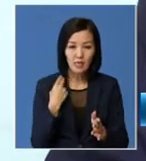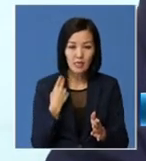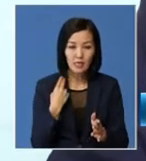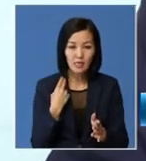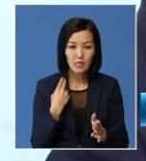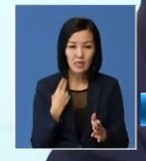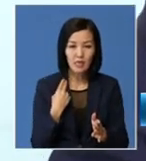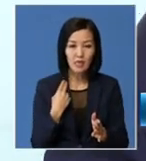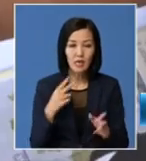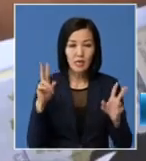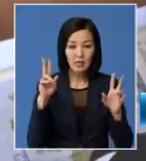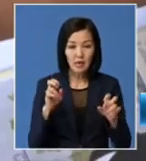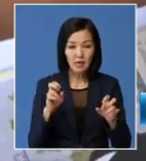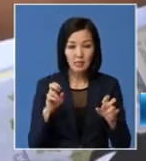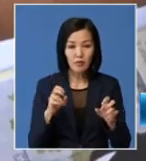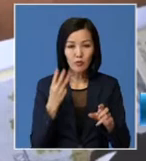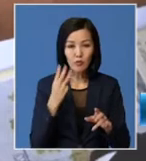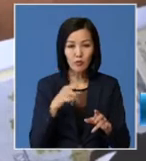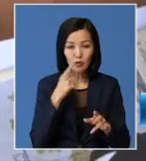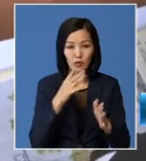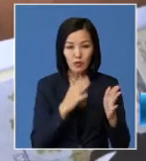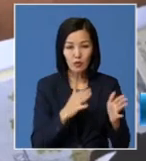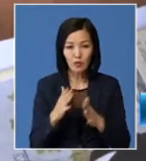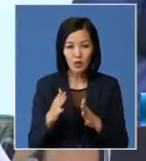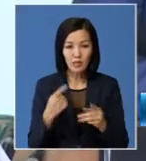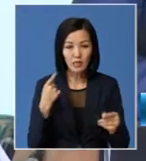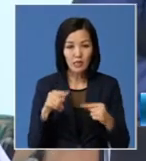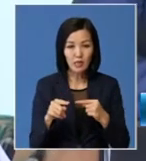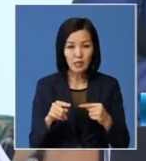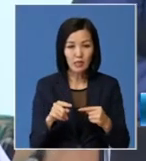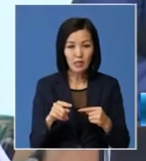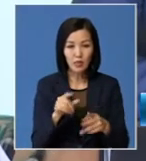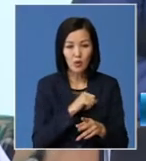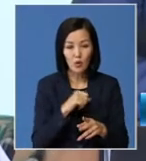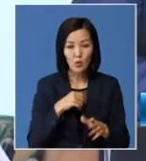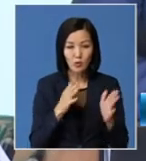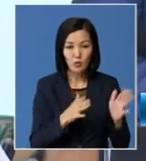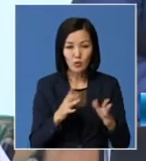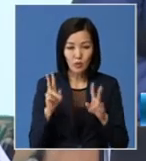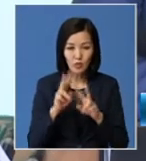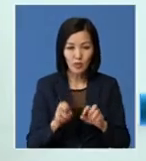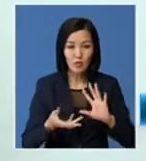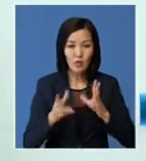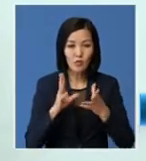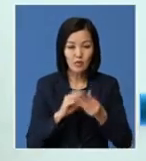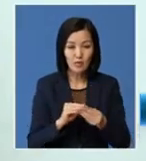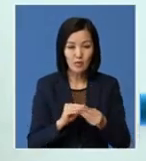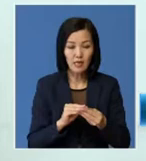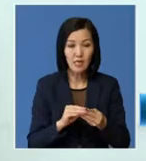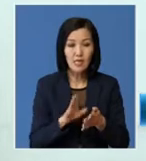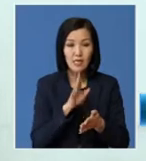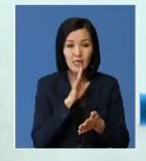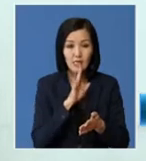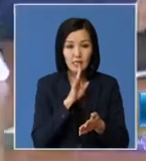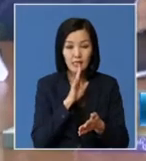жұмыс тақырып етіп алған. Мұнда үш тілдегі тұрақты сөз тіркестерінің ерекшеліктеріне өз бетінше жүйелі талдау жасаған қаршадай қыз